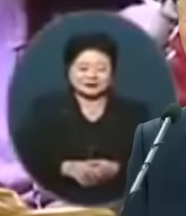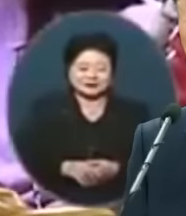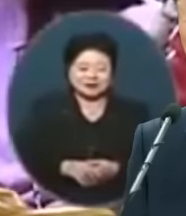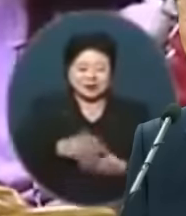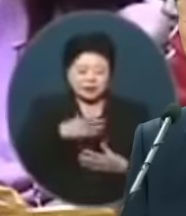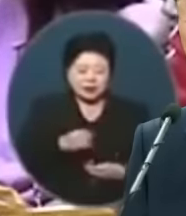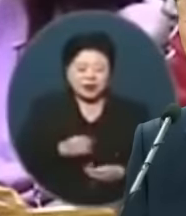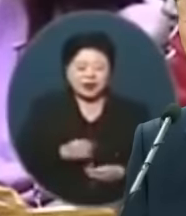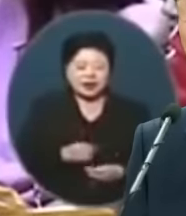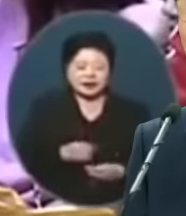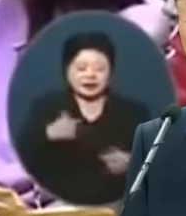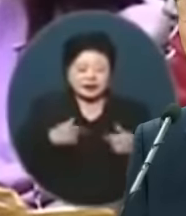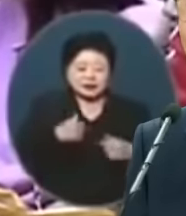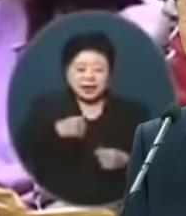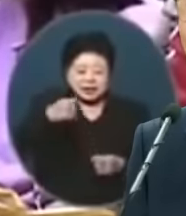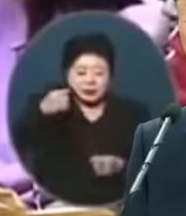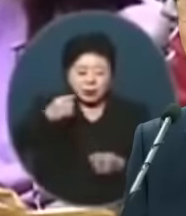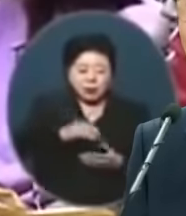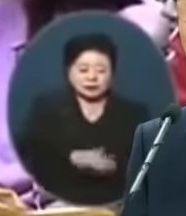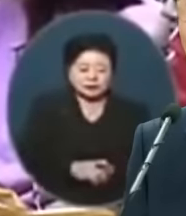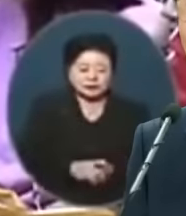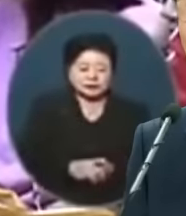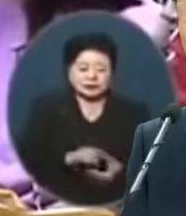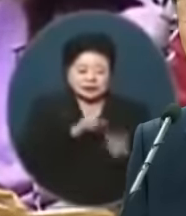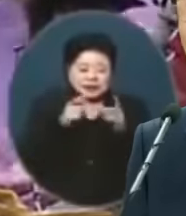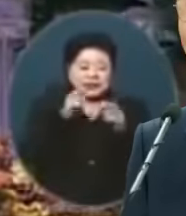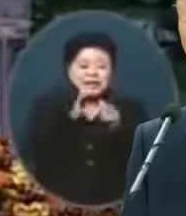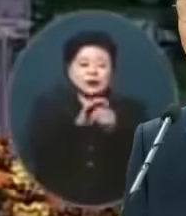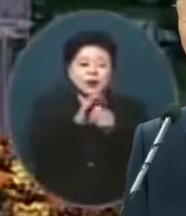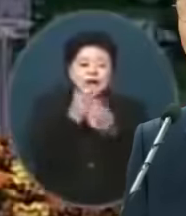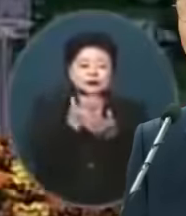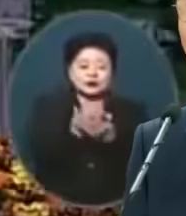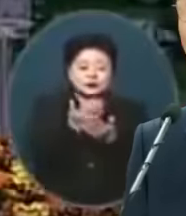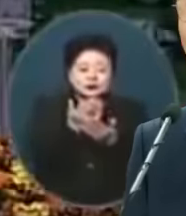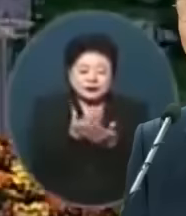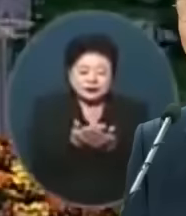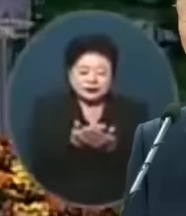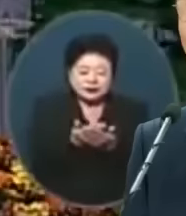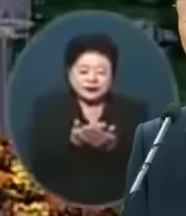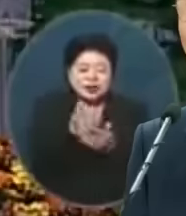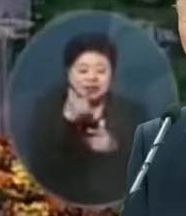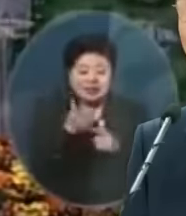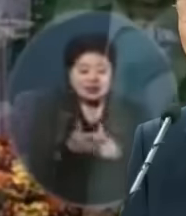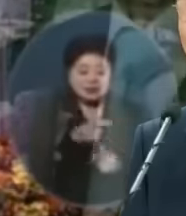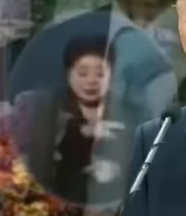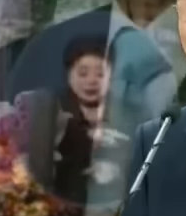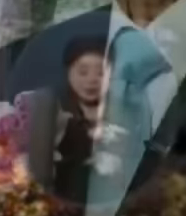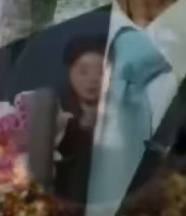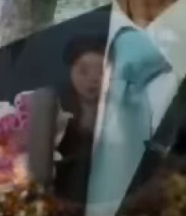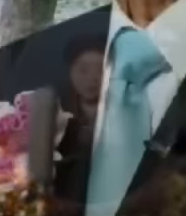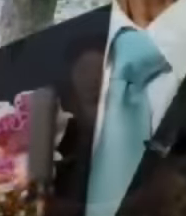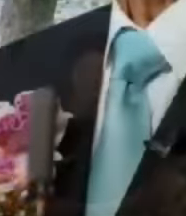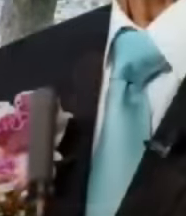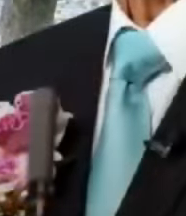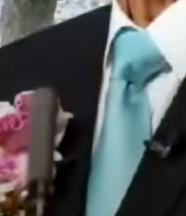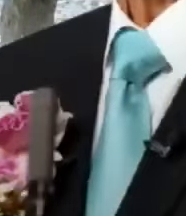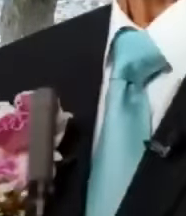평안과 기쁨을 가지고 살아나게 도와주시옵소서. 예수님 이름으로 기도합니다.